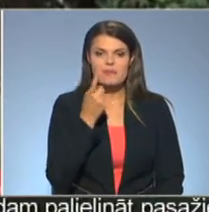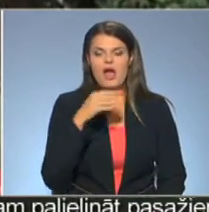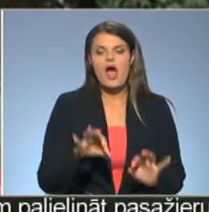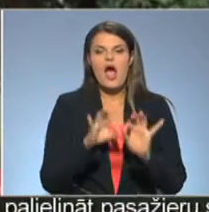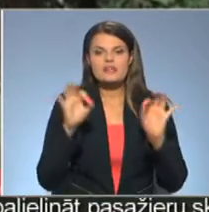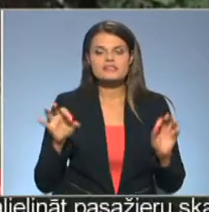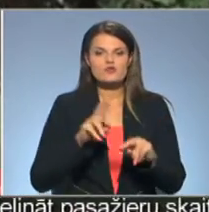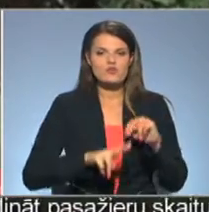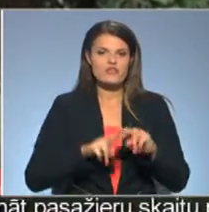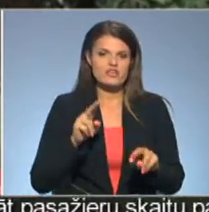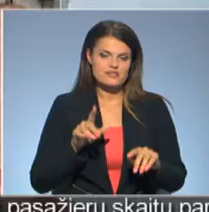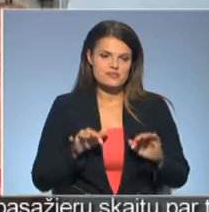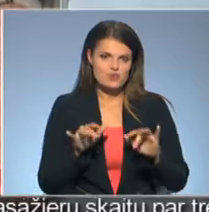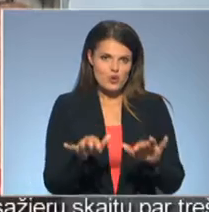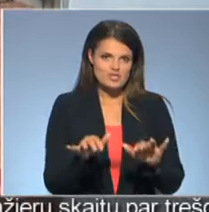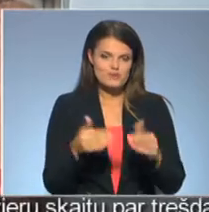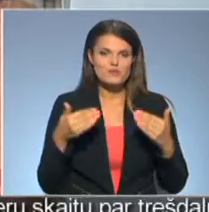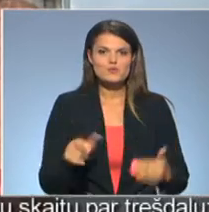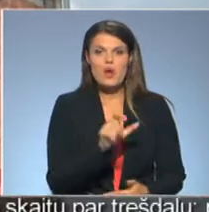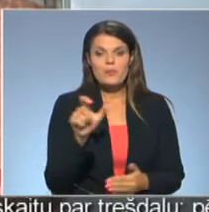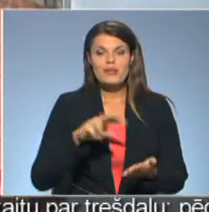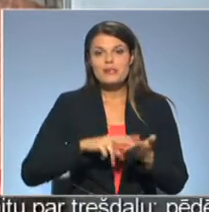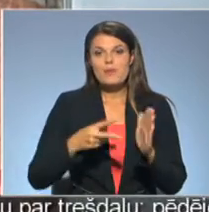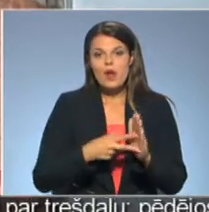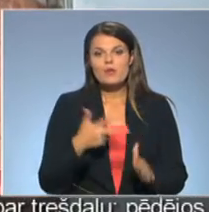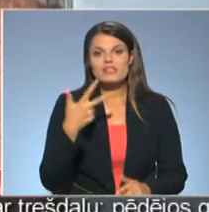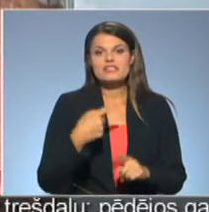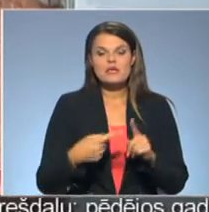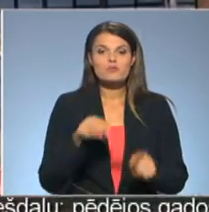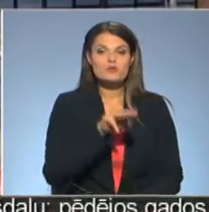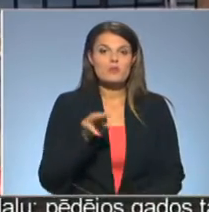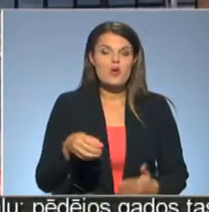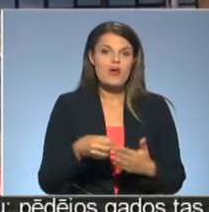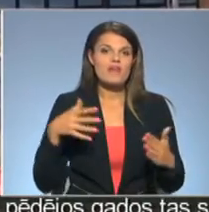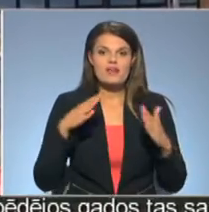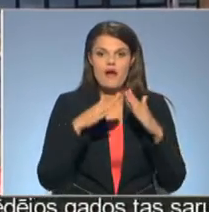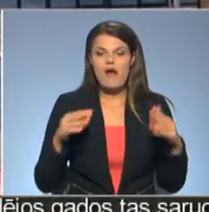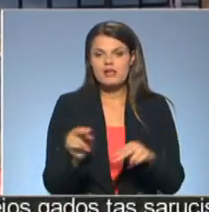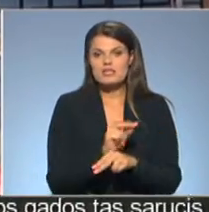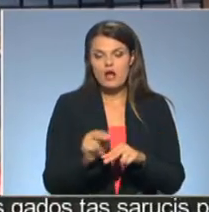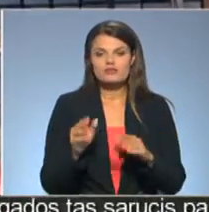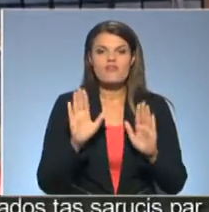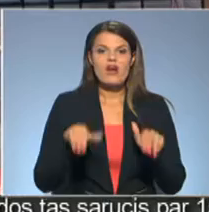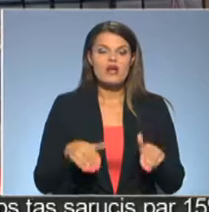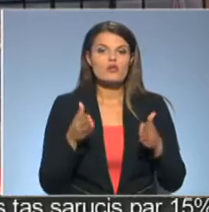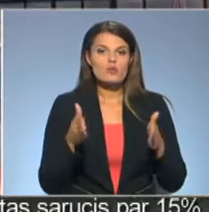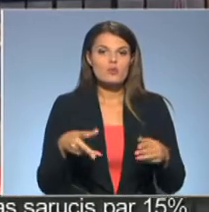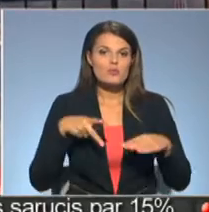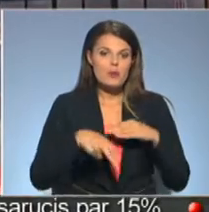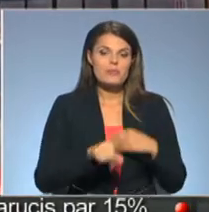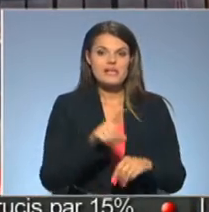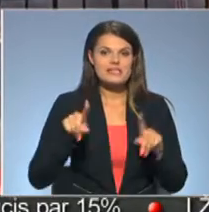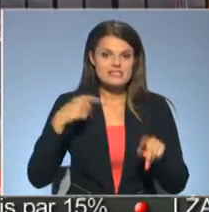atsāktu būvniecības procesu. Šobrīd tiek plānots, ka 3,5 miljonus vērtā ēkas rekonstrukcija varētu tikt pabeigt